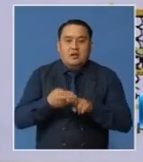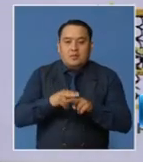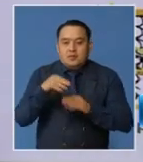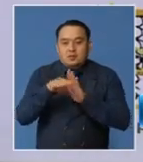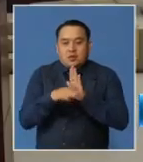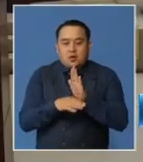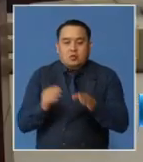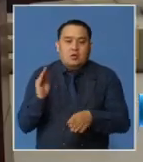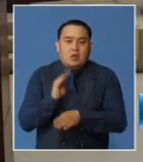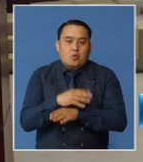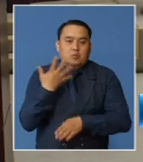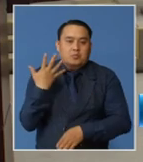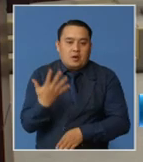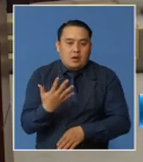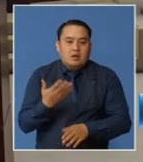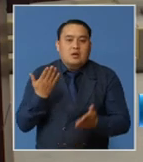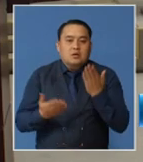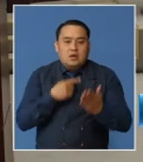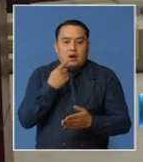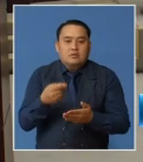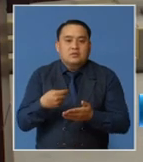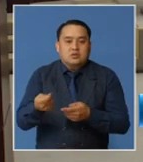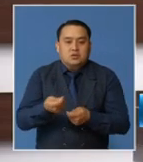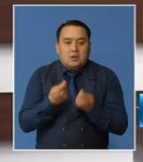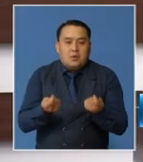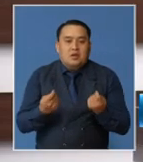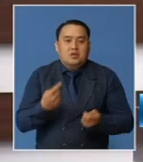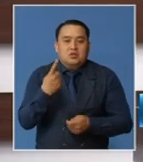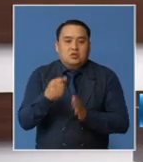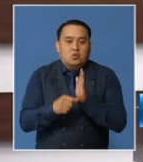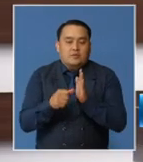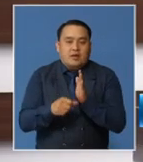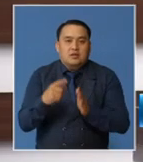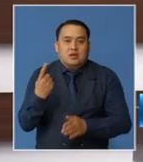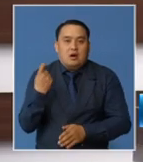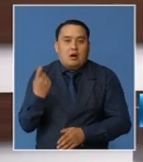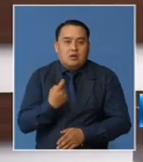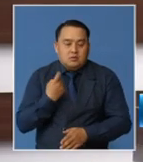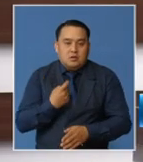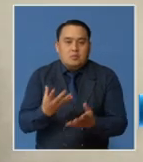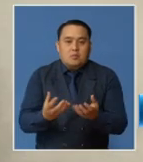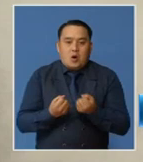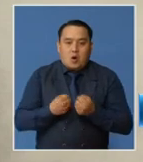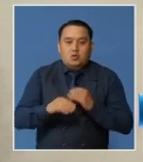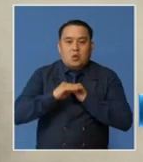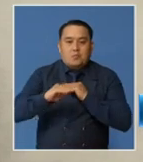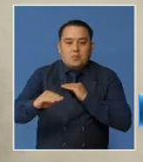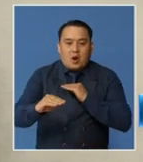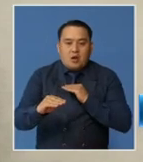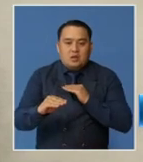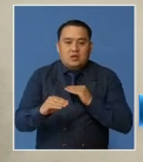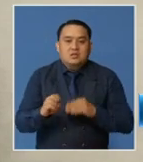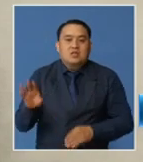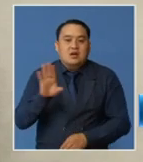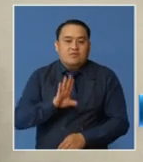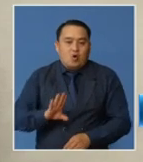список пополнят еще 5. Если говорить про семена, то 623 крестьянских хозяйств уже получили свои посадочные материалы из